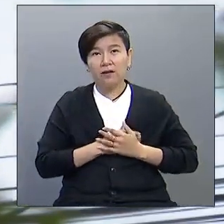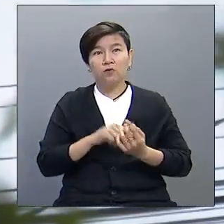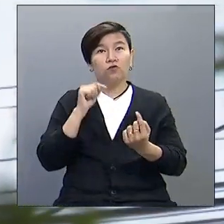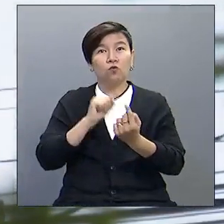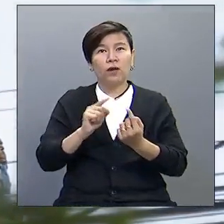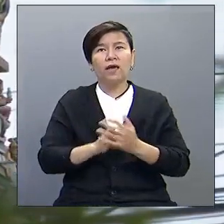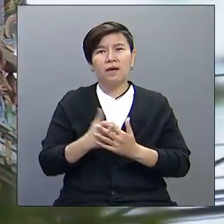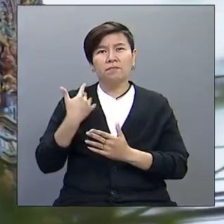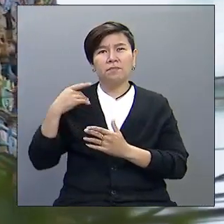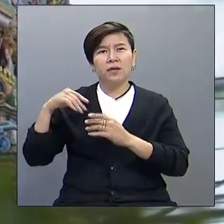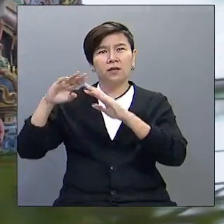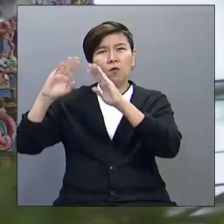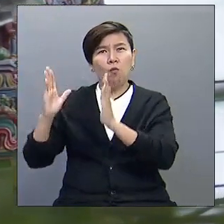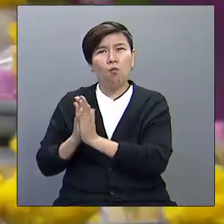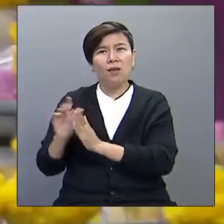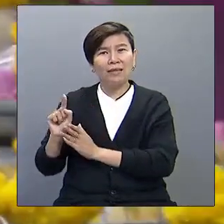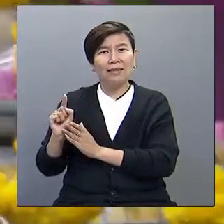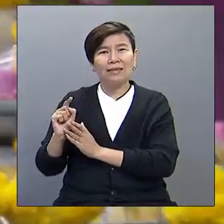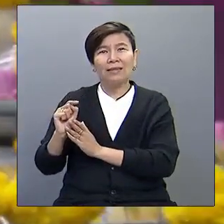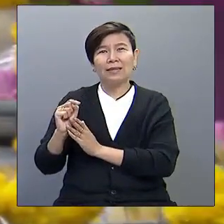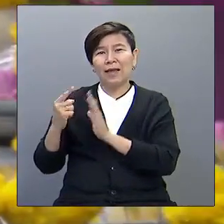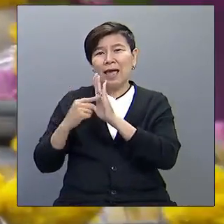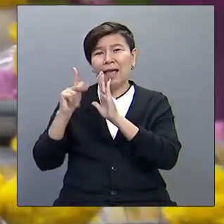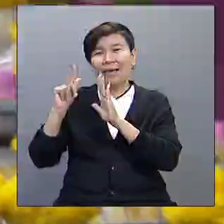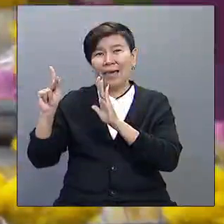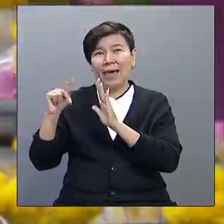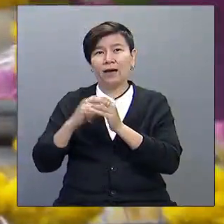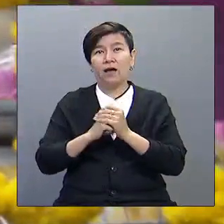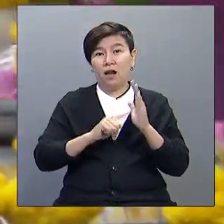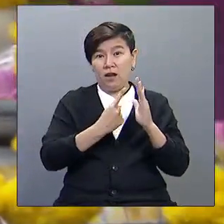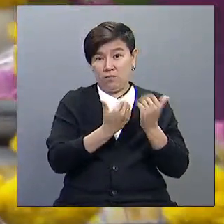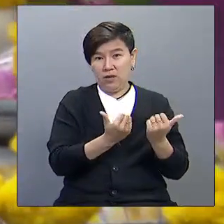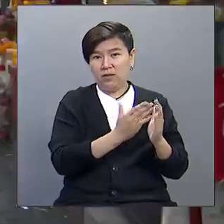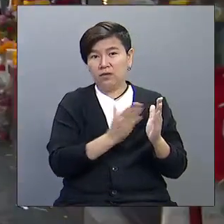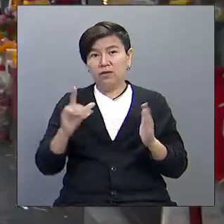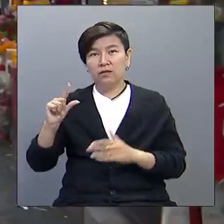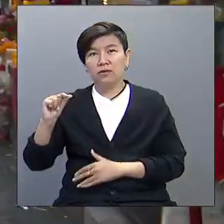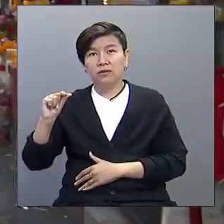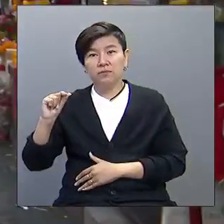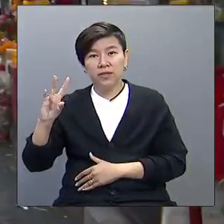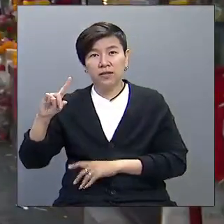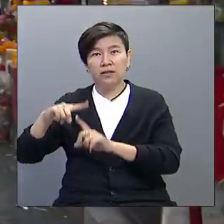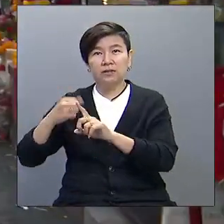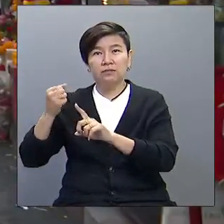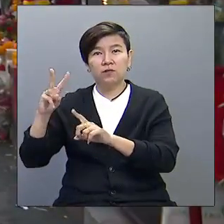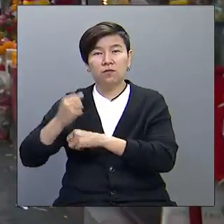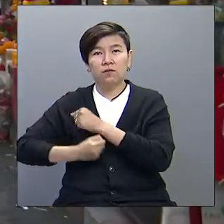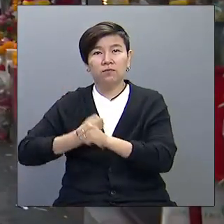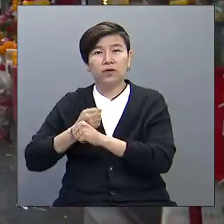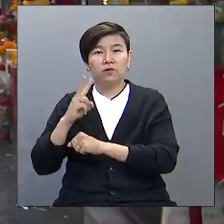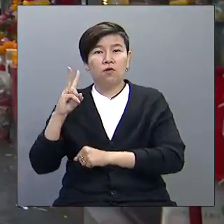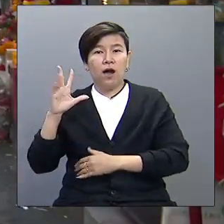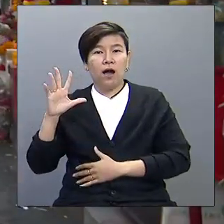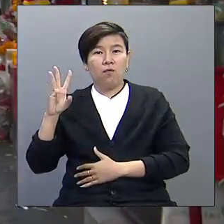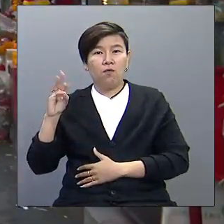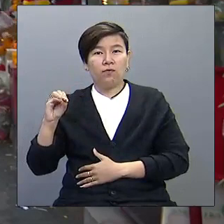ที่คัดมันดู Photo Galleryจนถึงวันที่ 27ธันวาคม2565อัญชลี